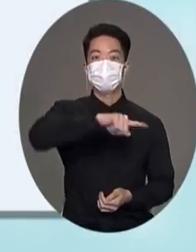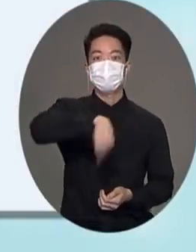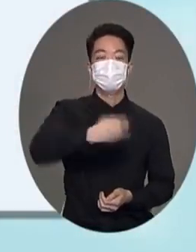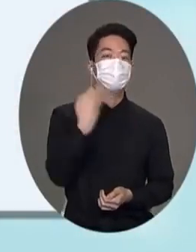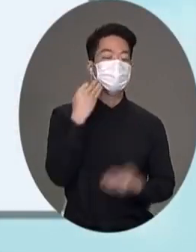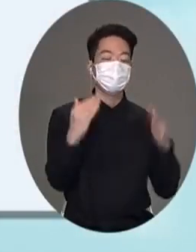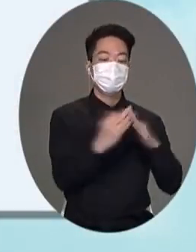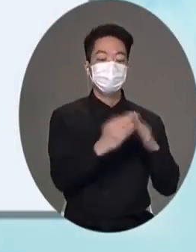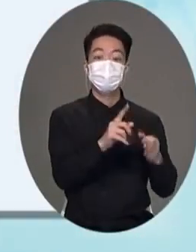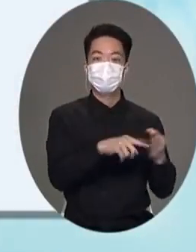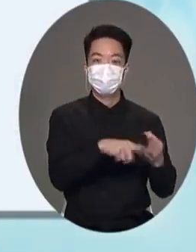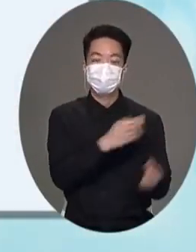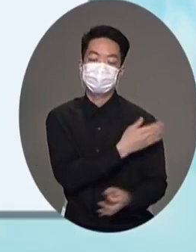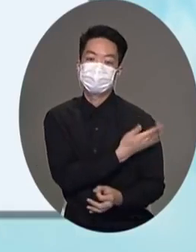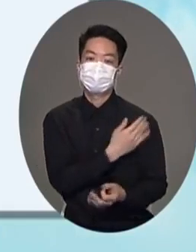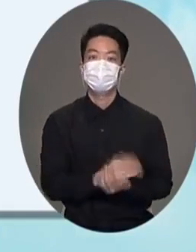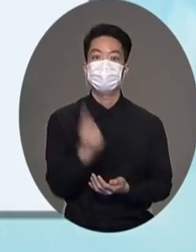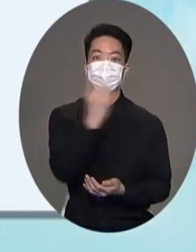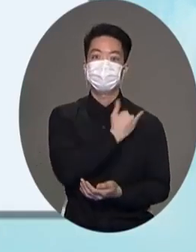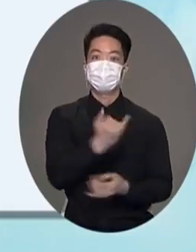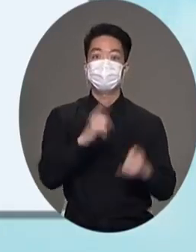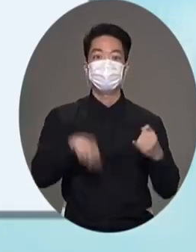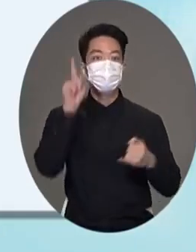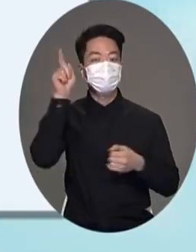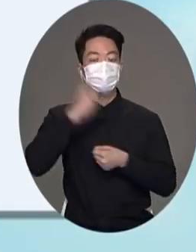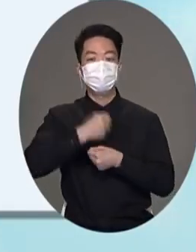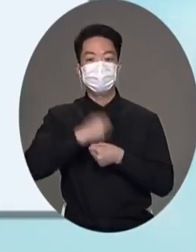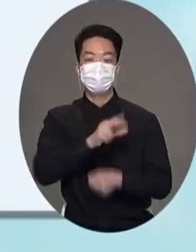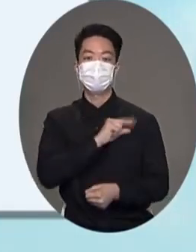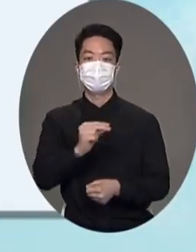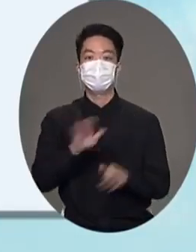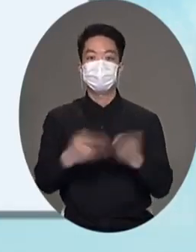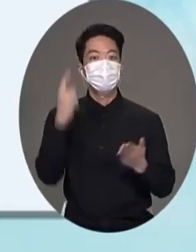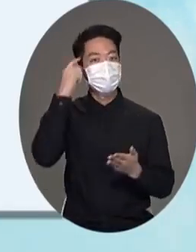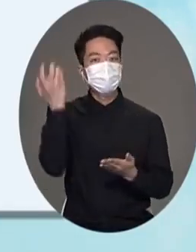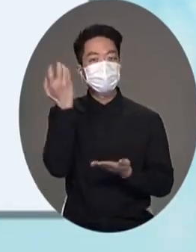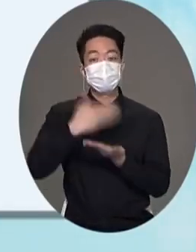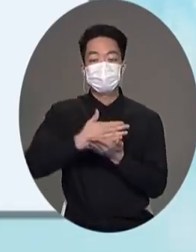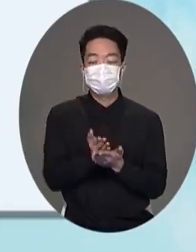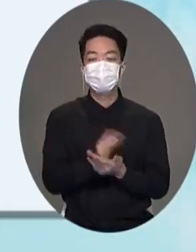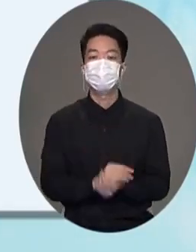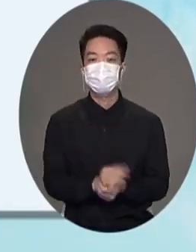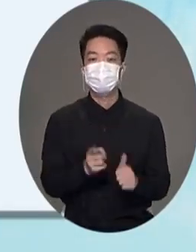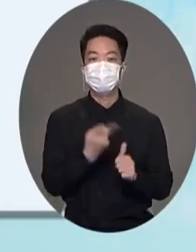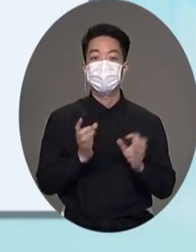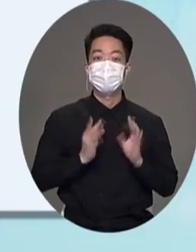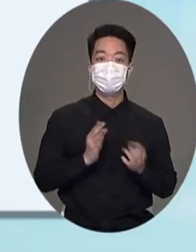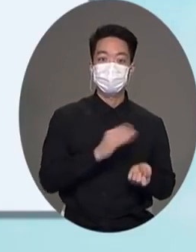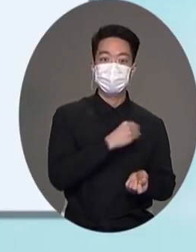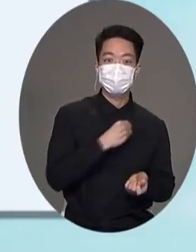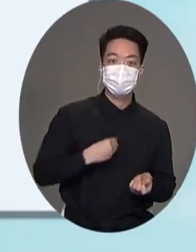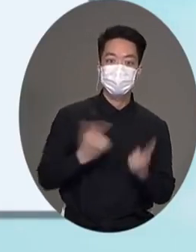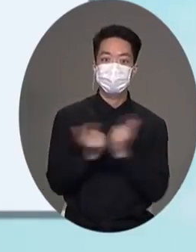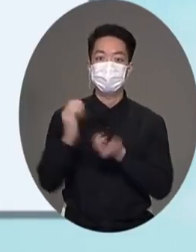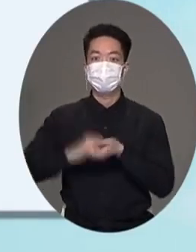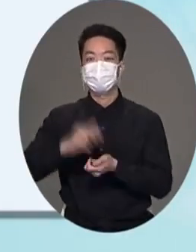室环宇堂的职员，上星期六最后一日翻工，星期日出现发烧等病征，先后向私家医生和北大